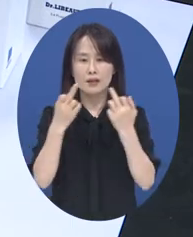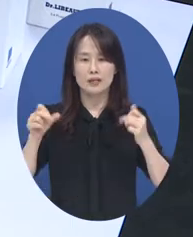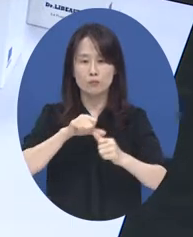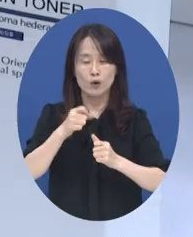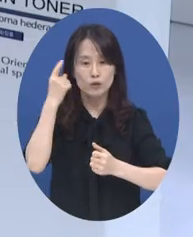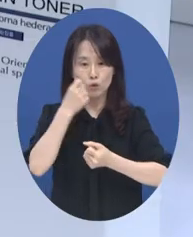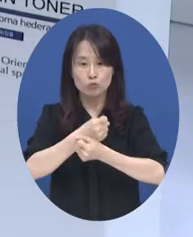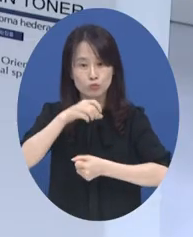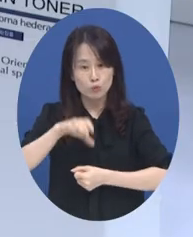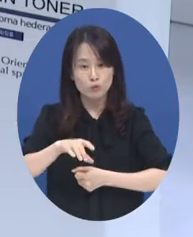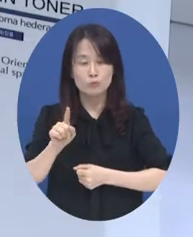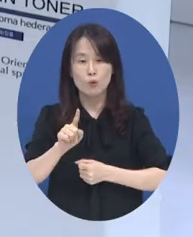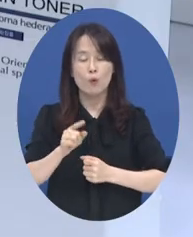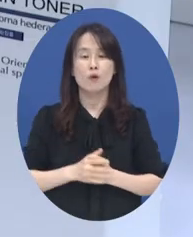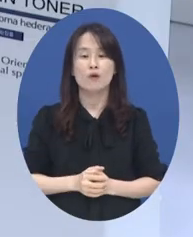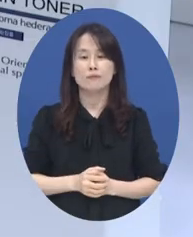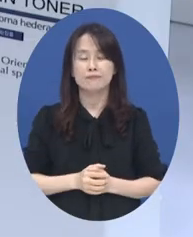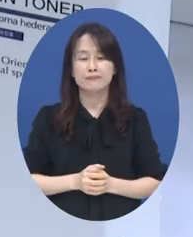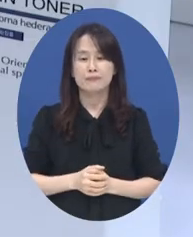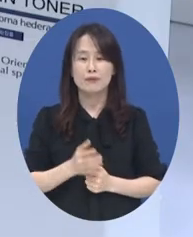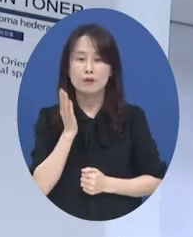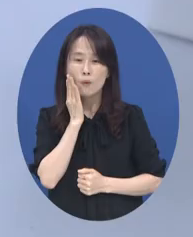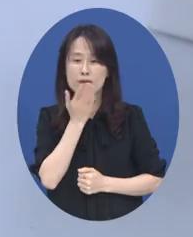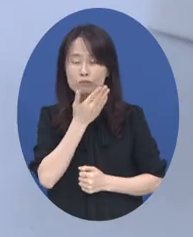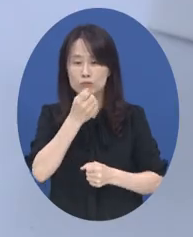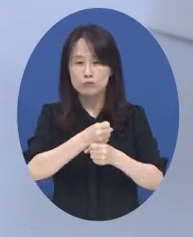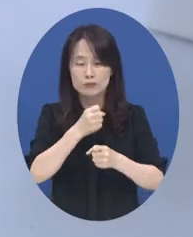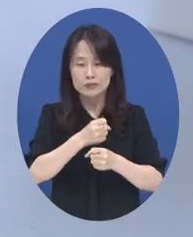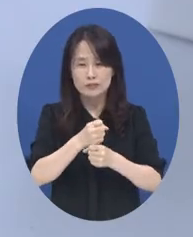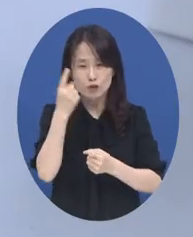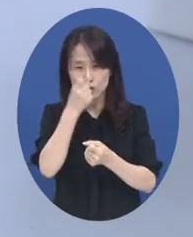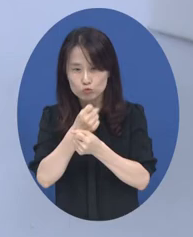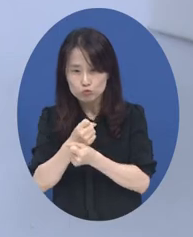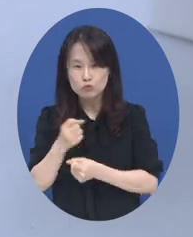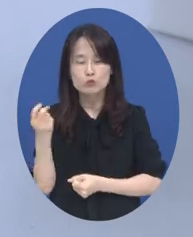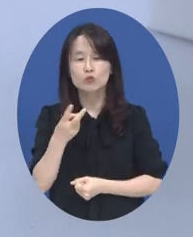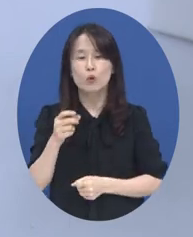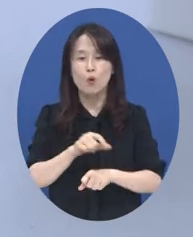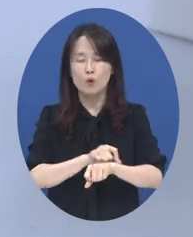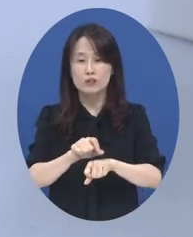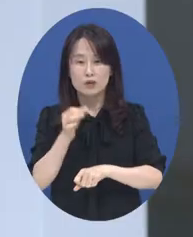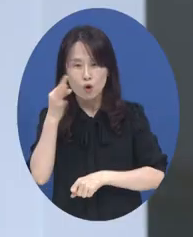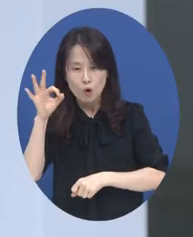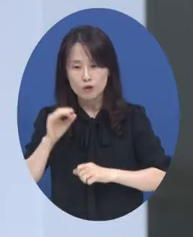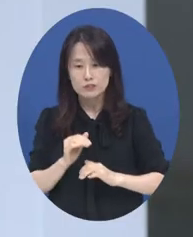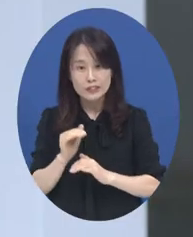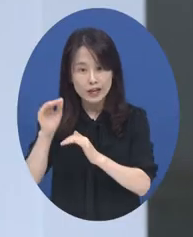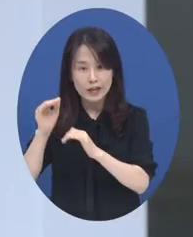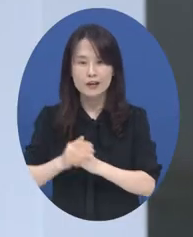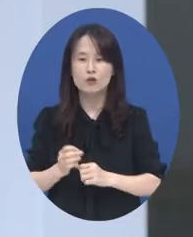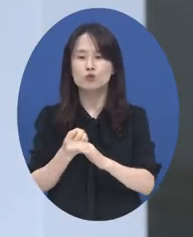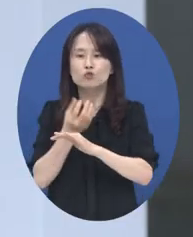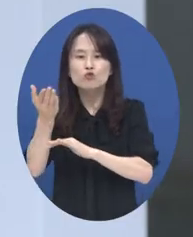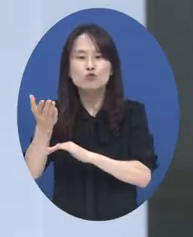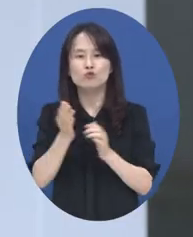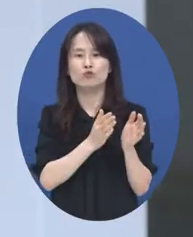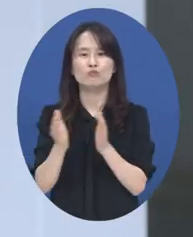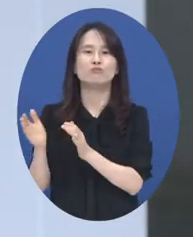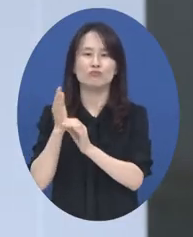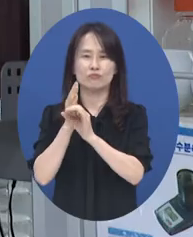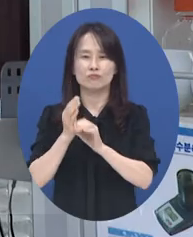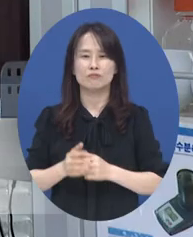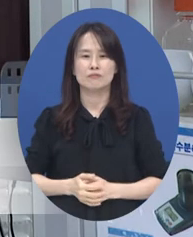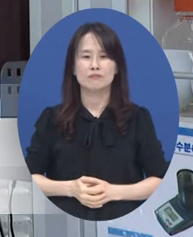도산림환경연구소는 이번 연구 성과를 바탕으로 기능성 화장품 제품 개발과 특허 출원에 필요한 절차를 마치고 수출 상품화에 박차를 가하고